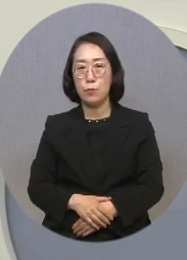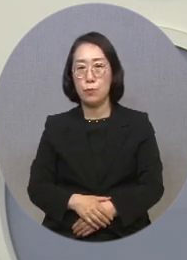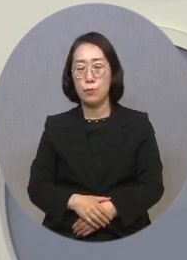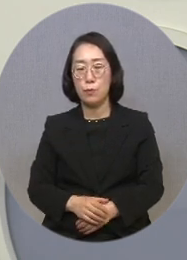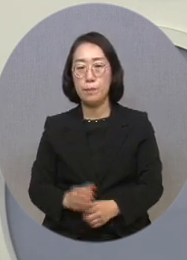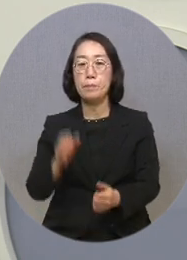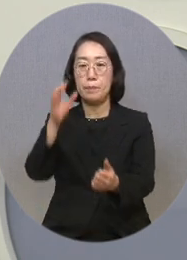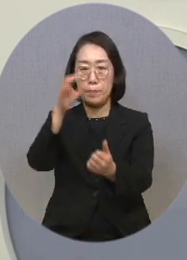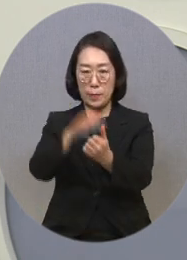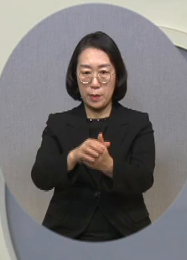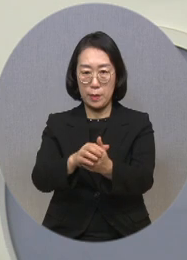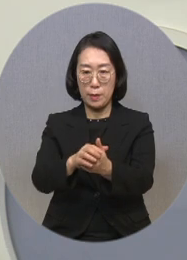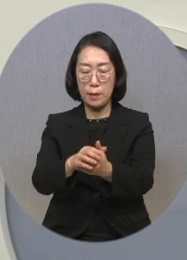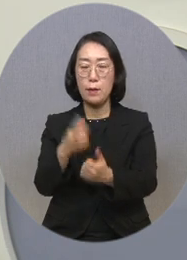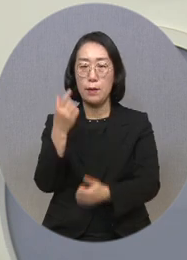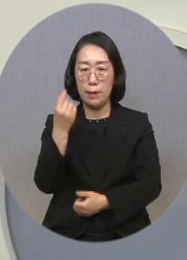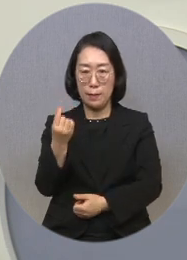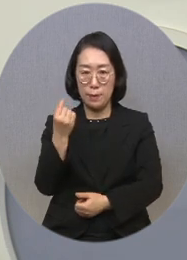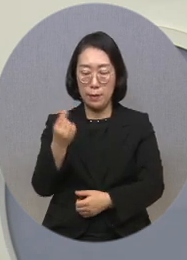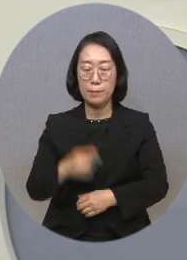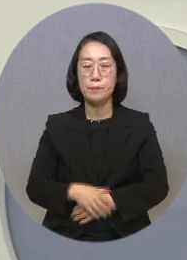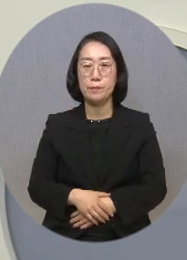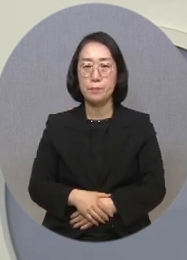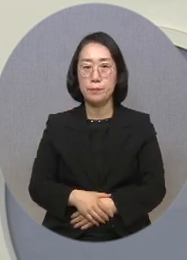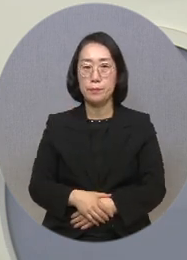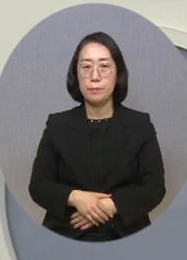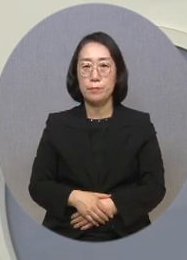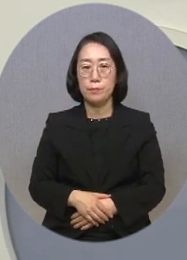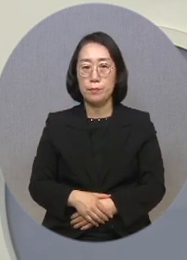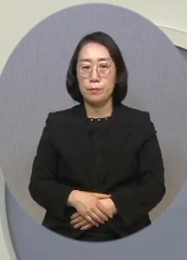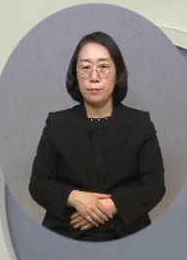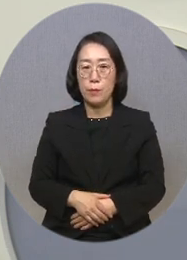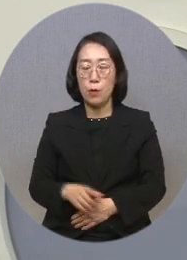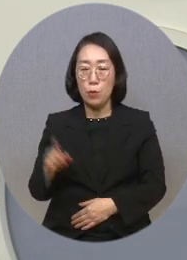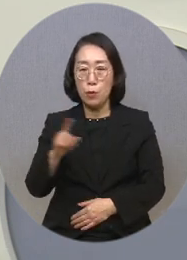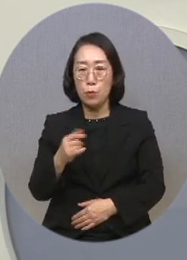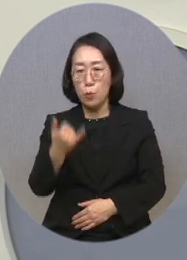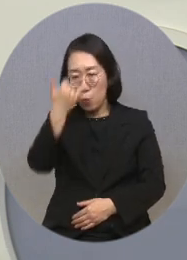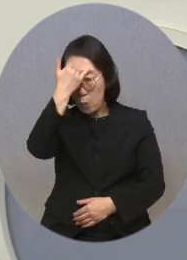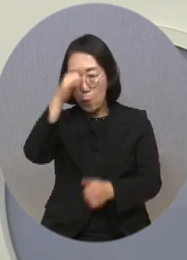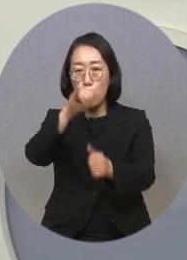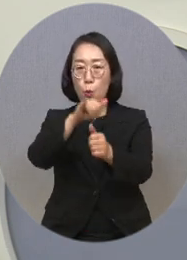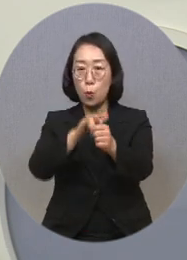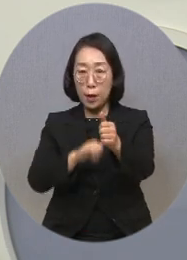대권자는 될 것이다 이런 생각을 합니다. 네. 그래서 어떤 효의